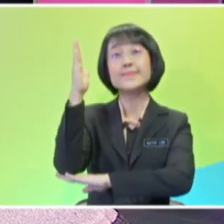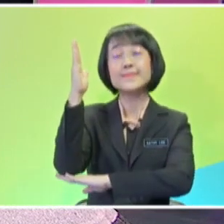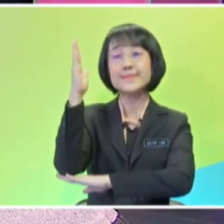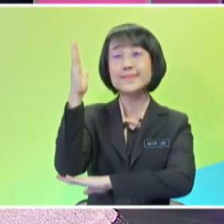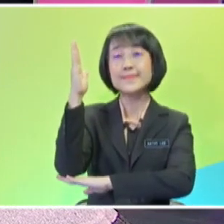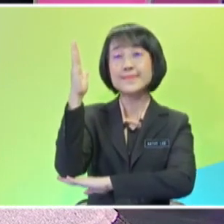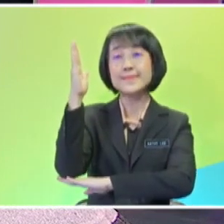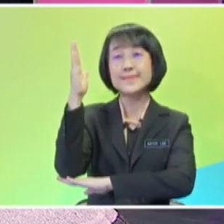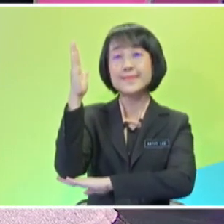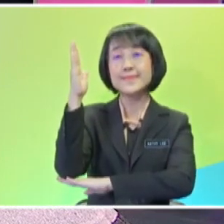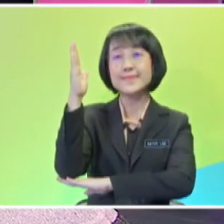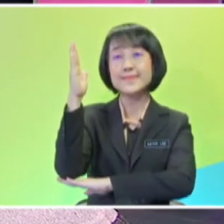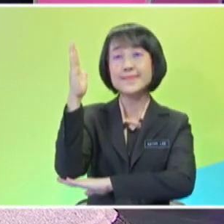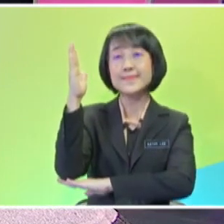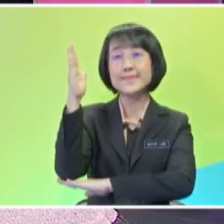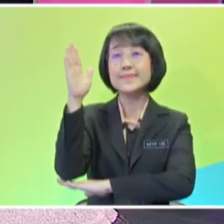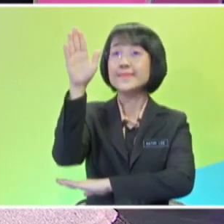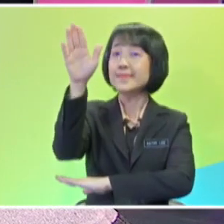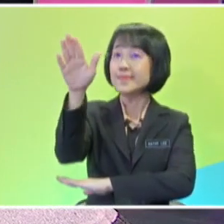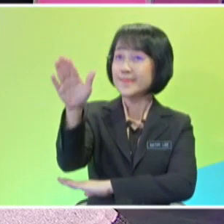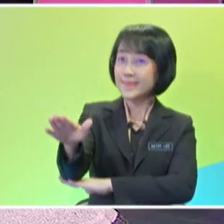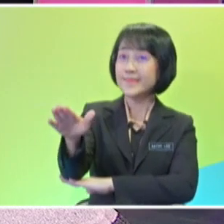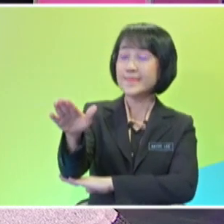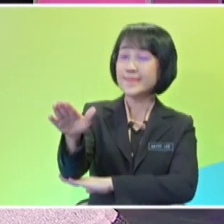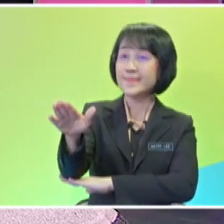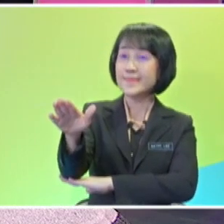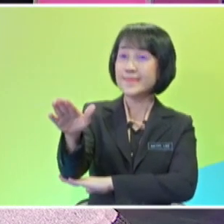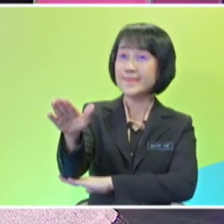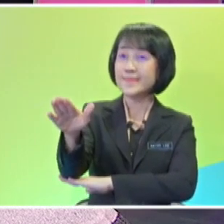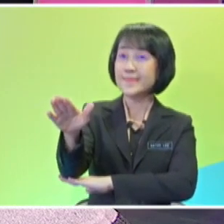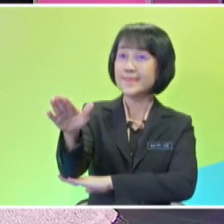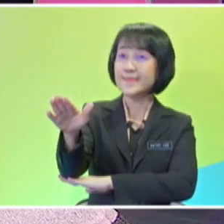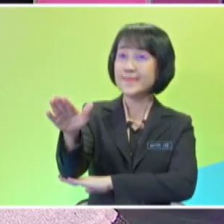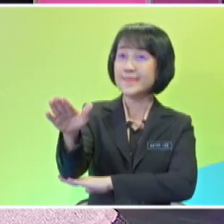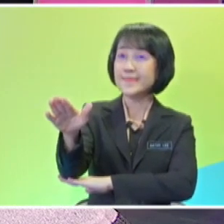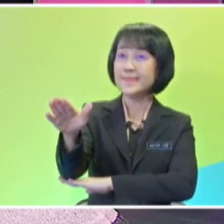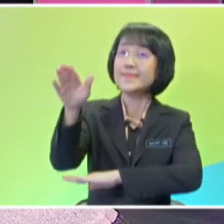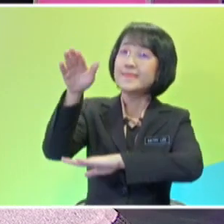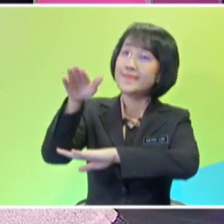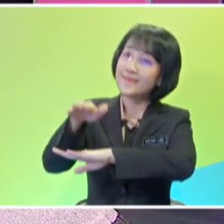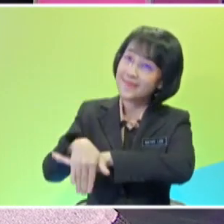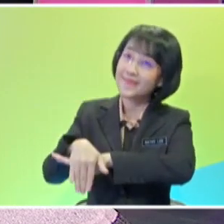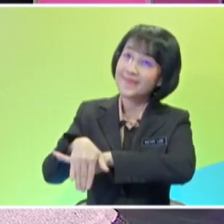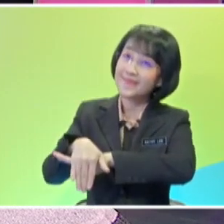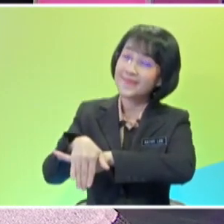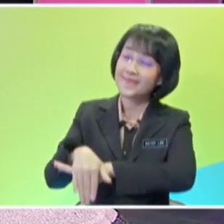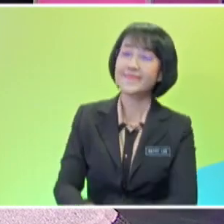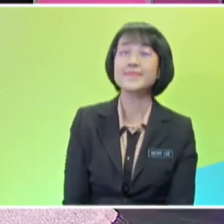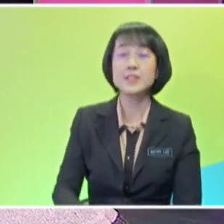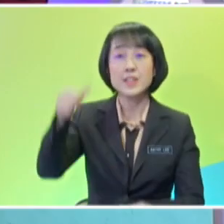selepas dengan hari petang dan seterusnya mana ya